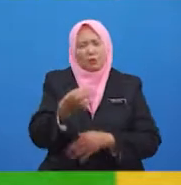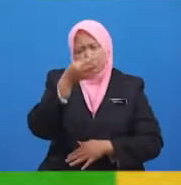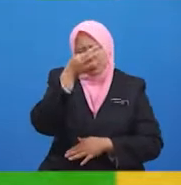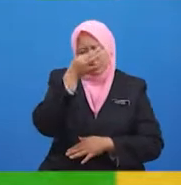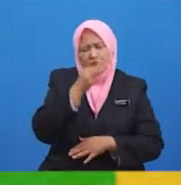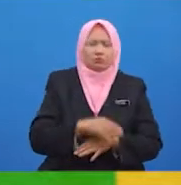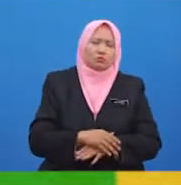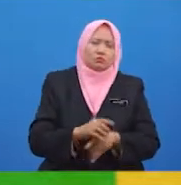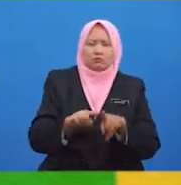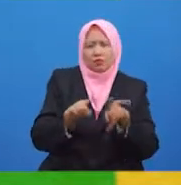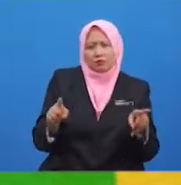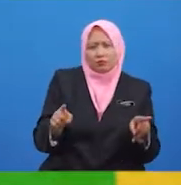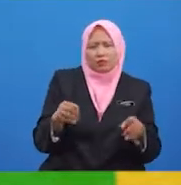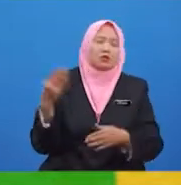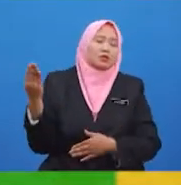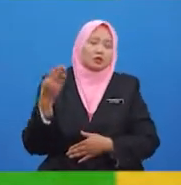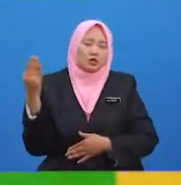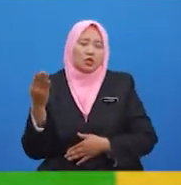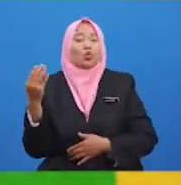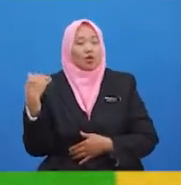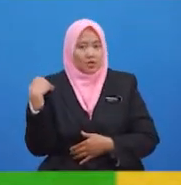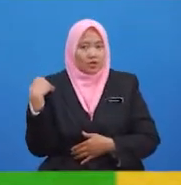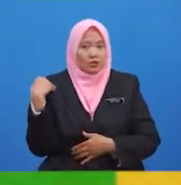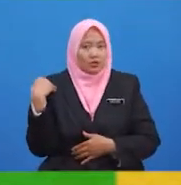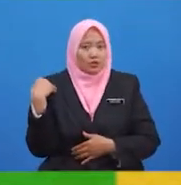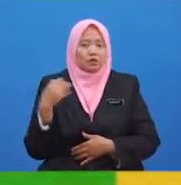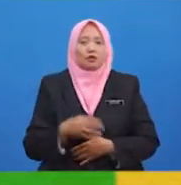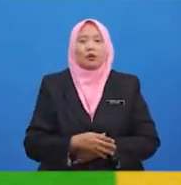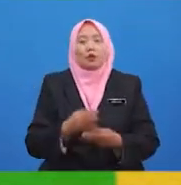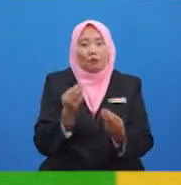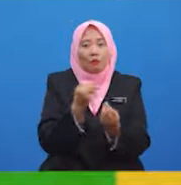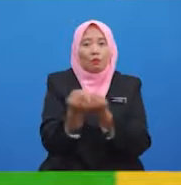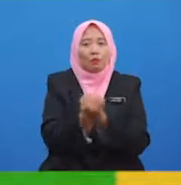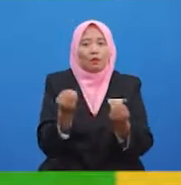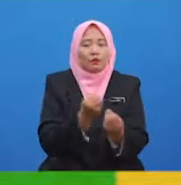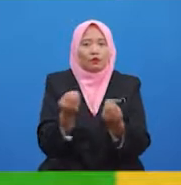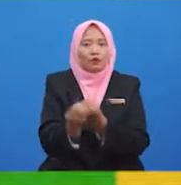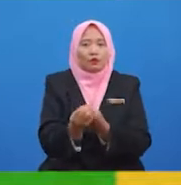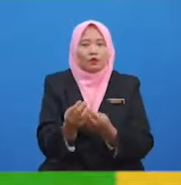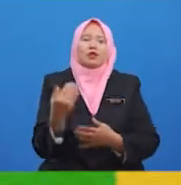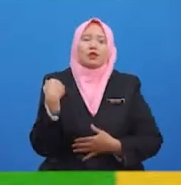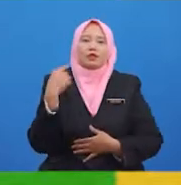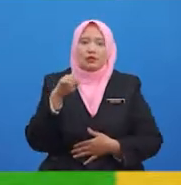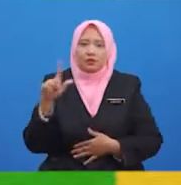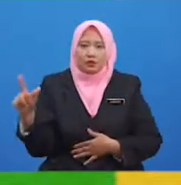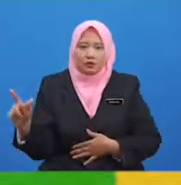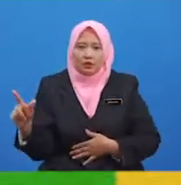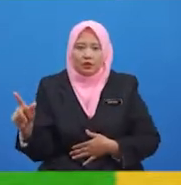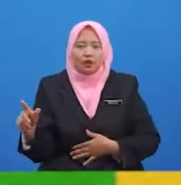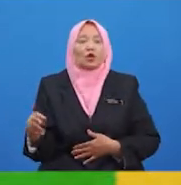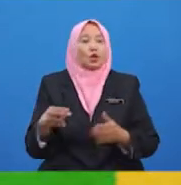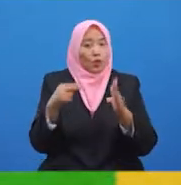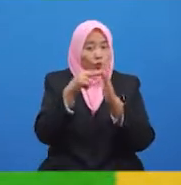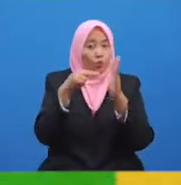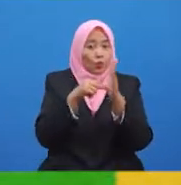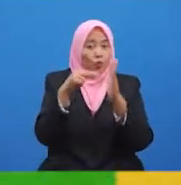kita selalu berurusan dengannya. Ini kerana muamalah adalah salah satu daripada